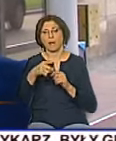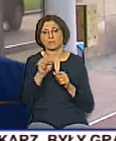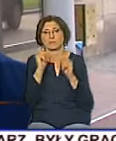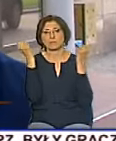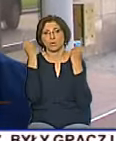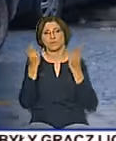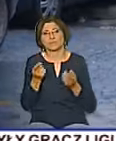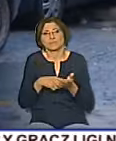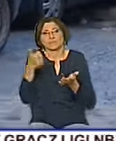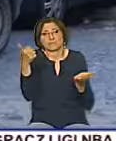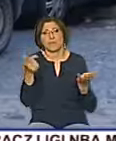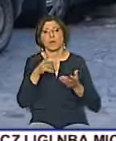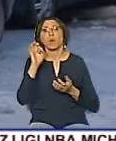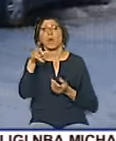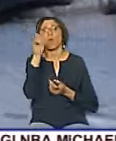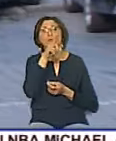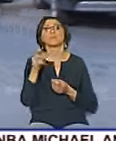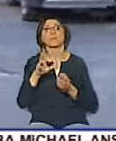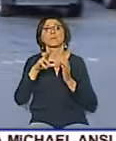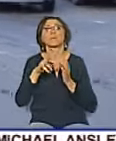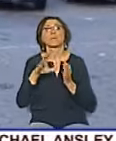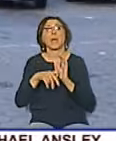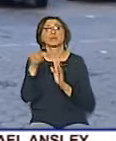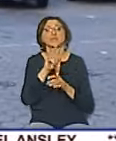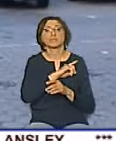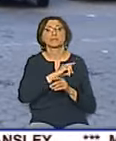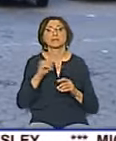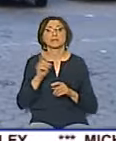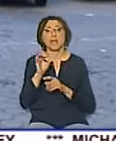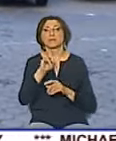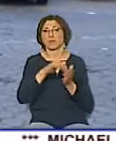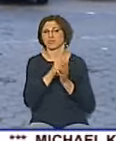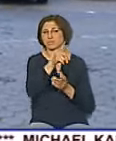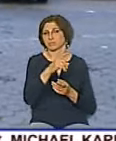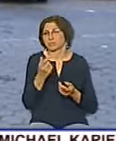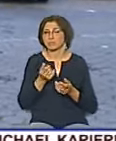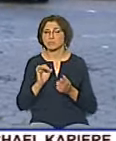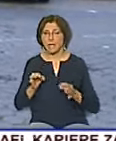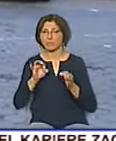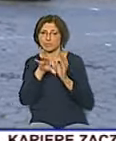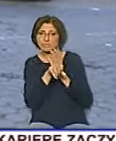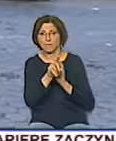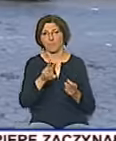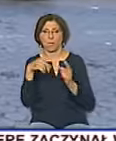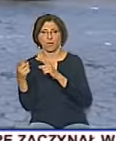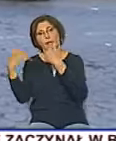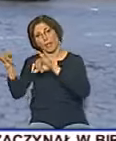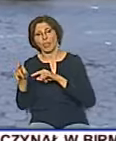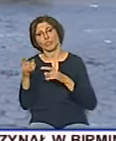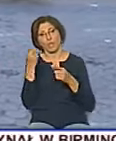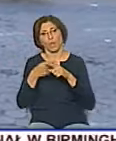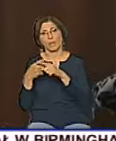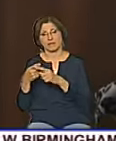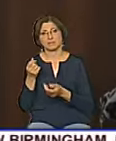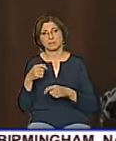sytuacje wyjątkowe dlatego strażnicy miejsce w Zgierzu od czasu do czasu kiedy samochód służbowy zawiedzie wykonują pewne dodatkowe